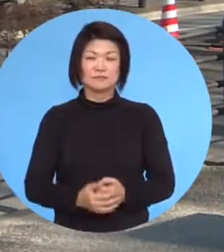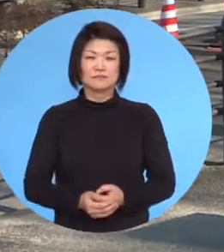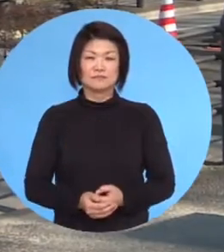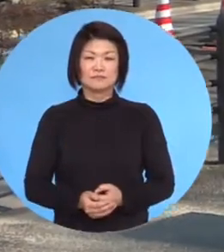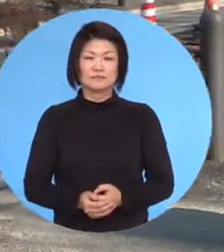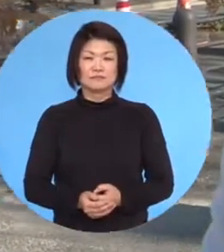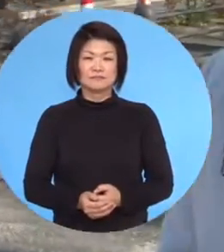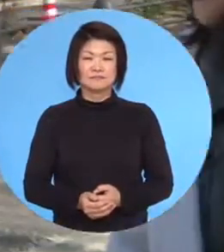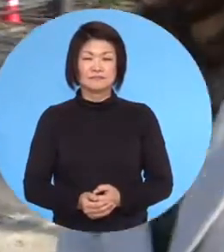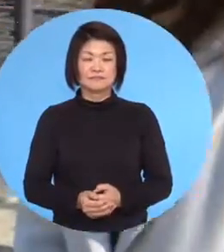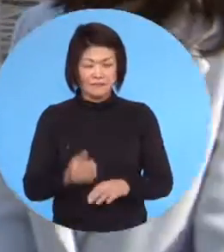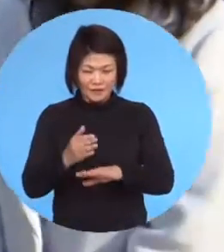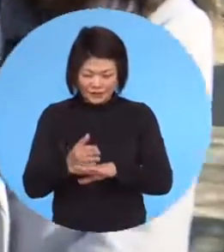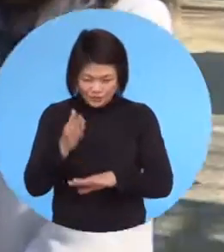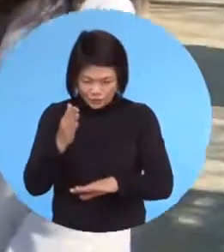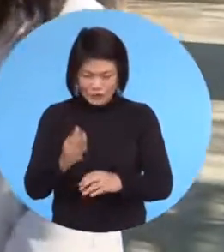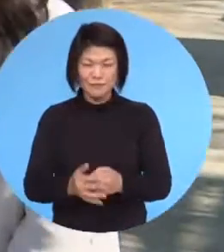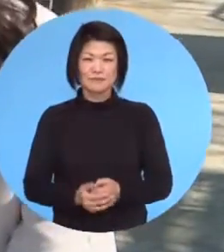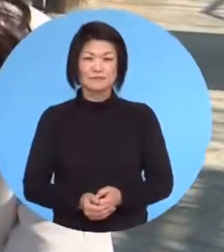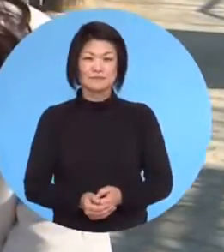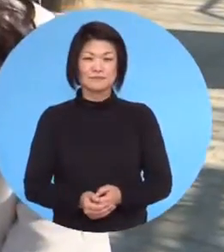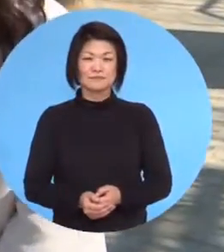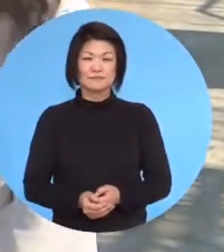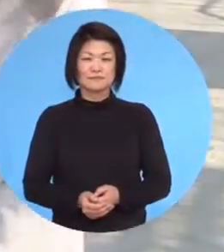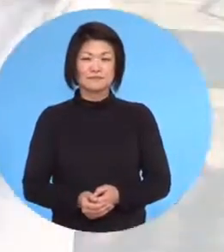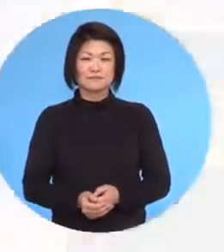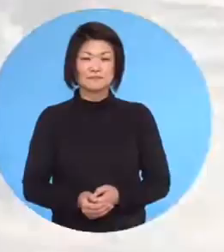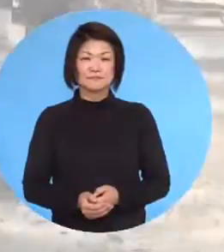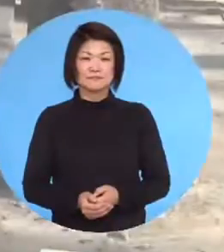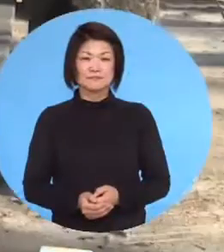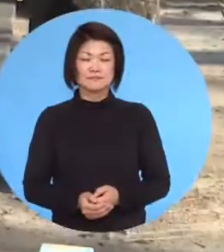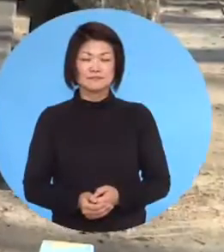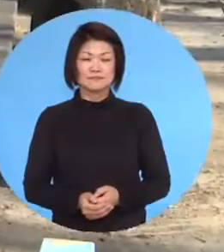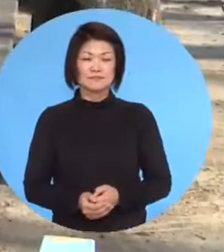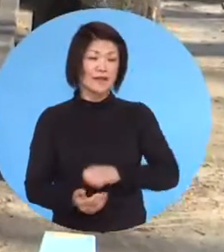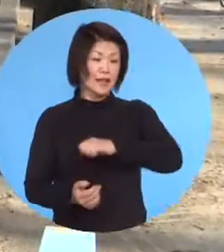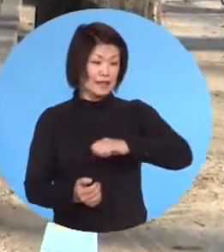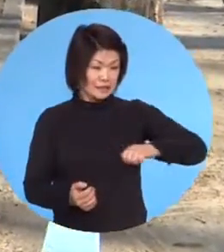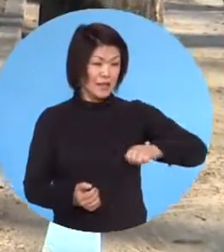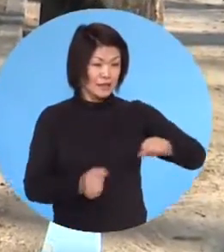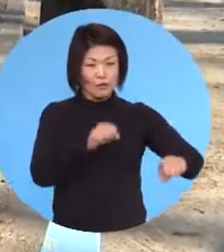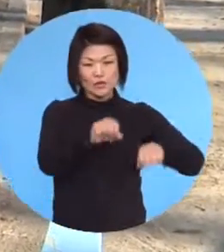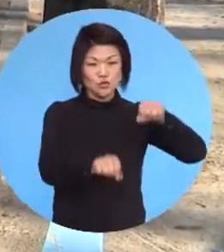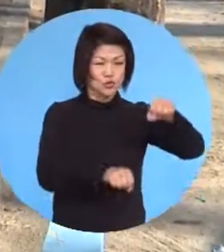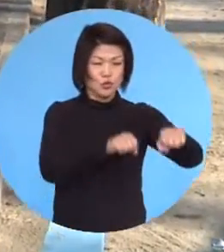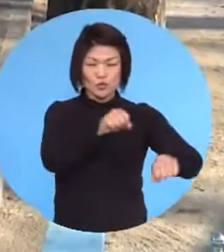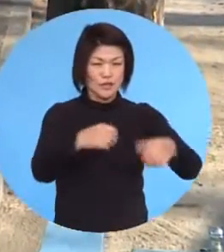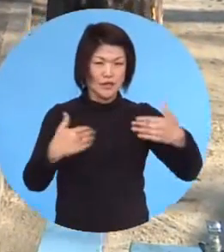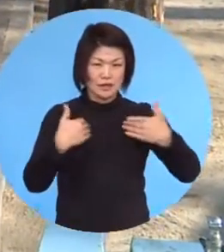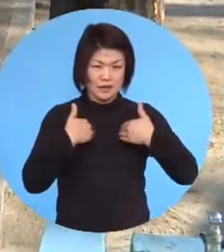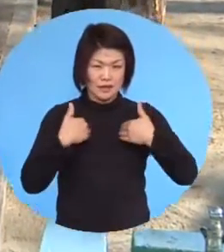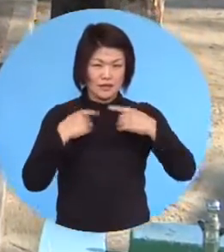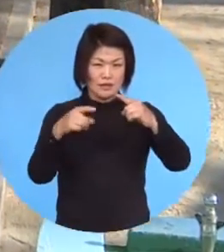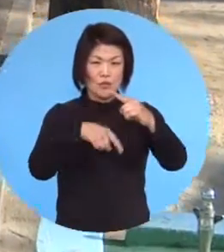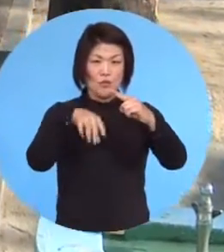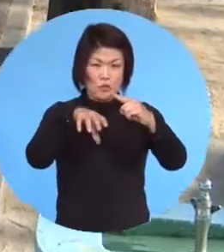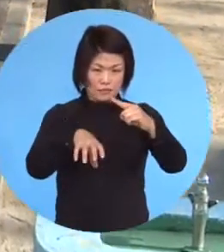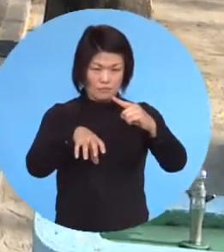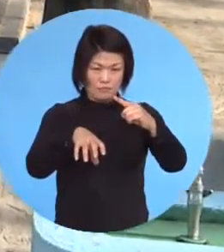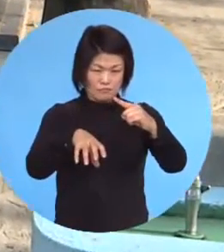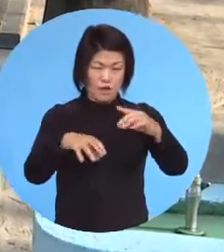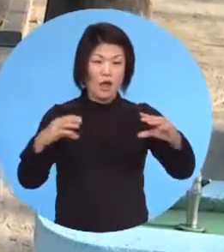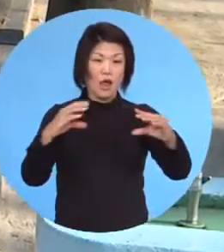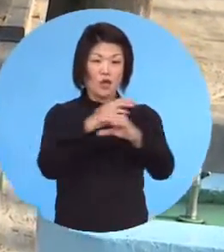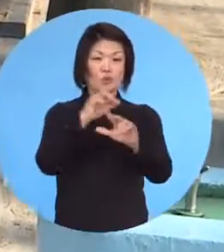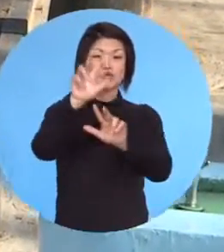ております。以上です。 ありがとうございます。左側通行しなければいけない公園とは、交通ル